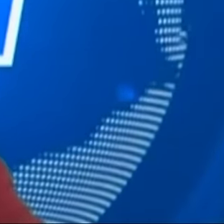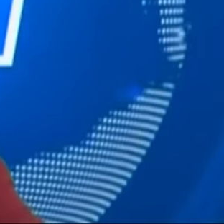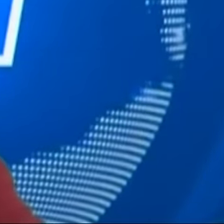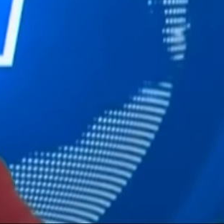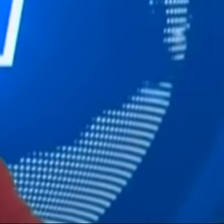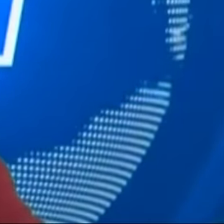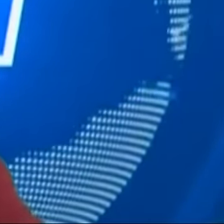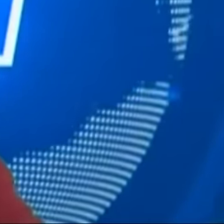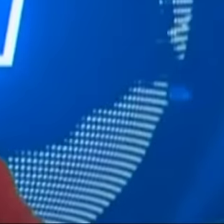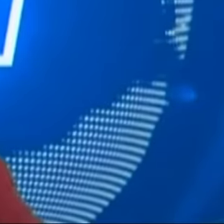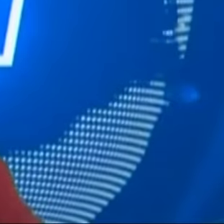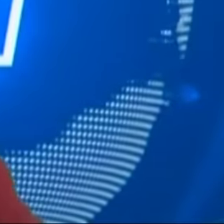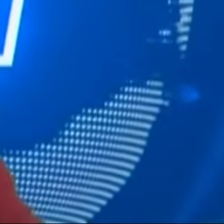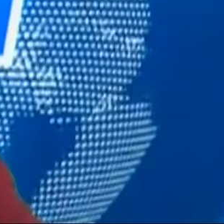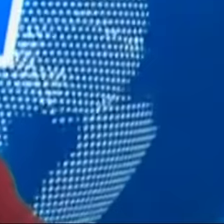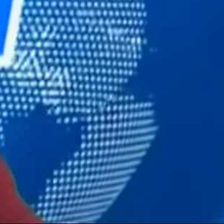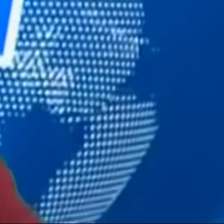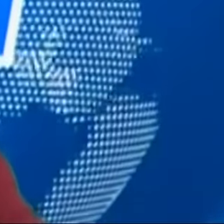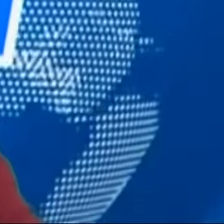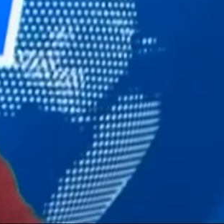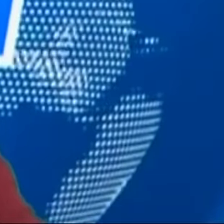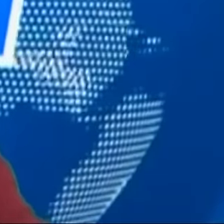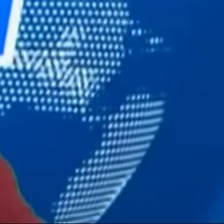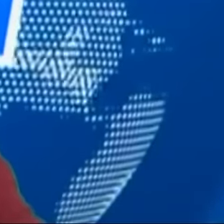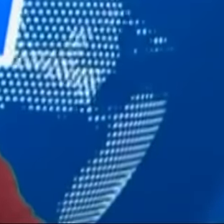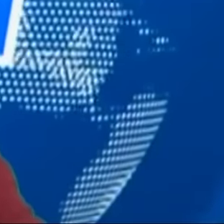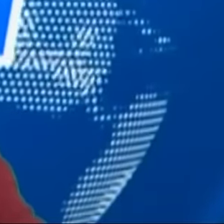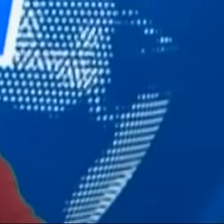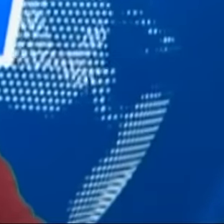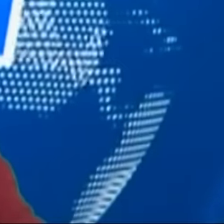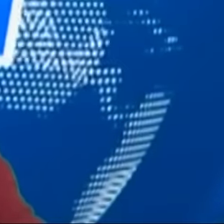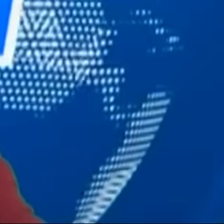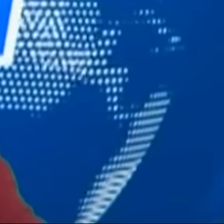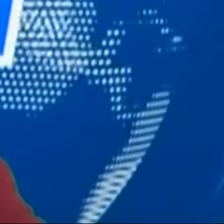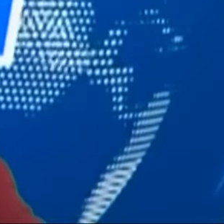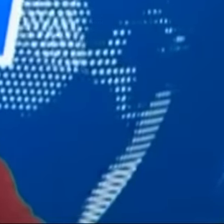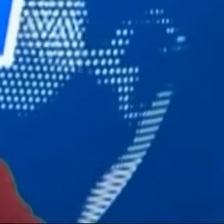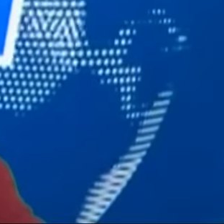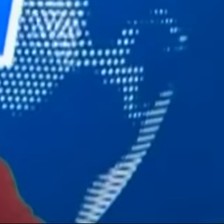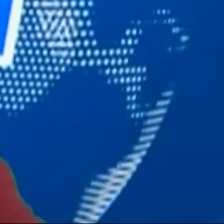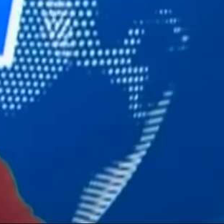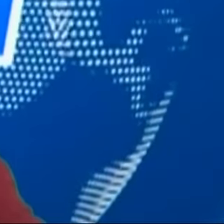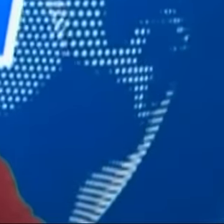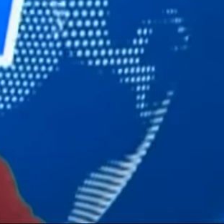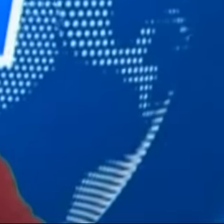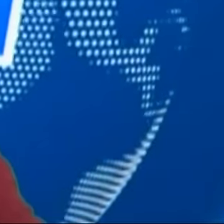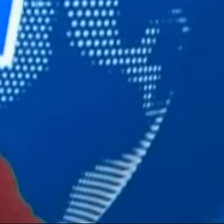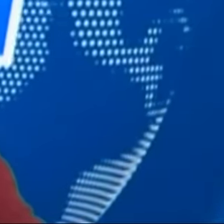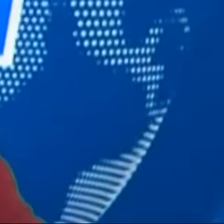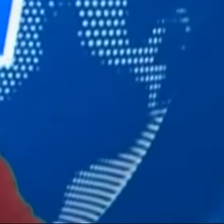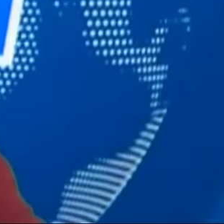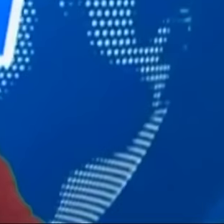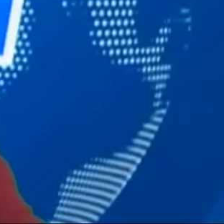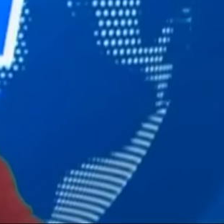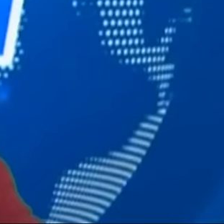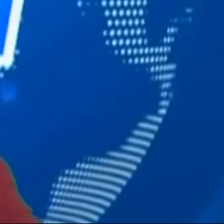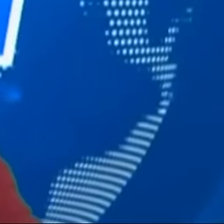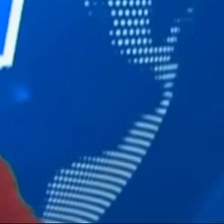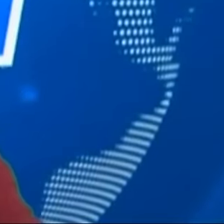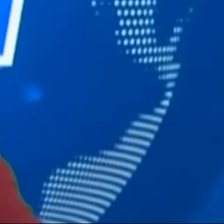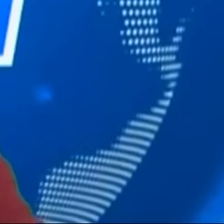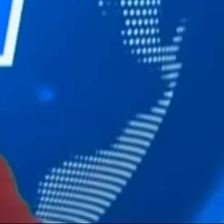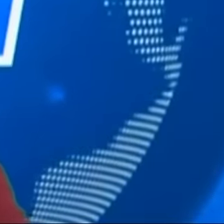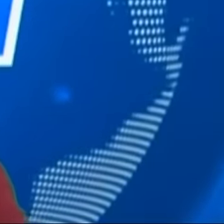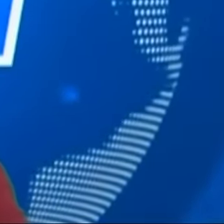Révolution Impère résonne encore dans la mémoire collective 30 ans après sa mort. Une messe a été dite en